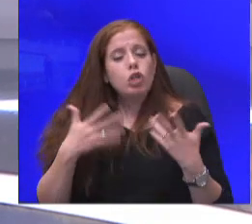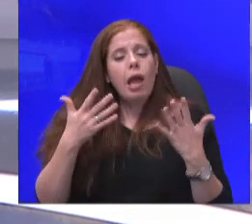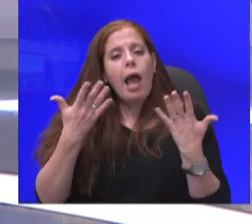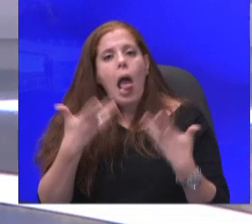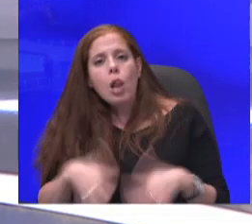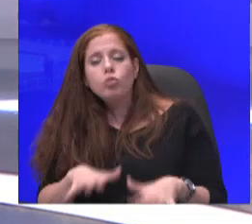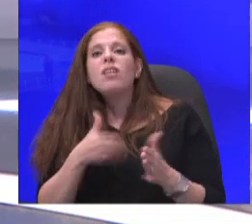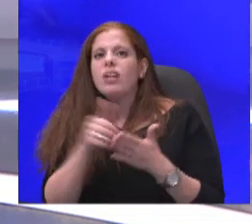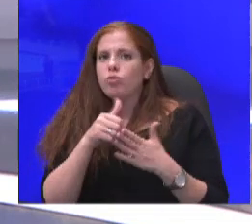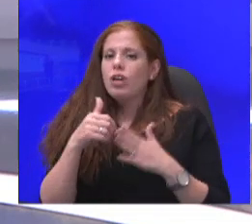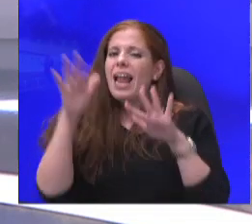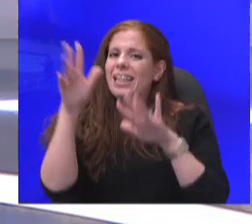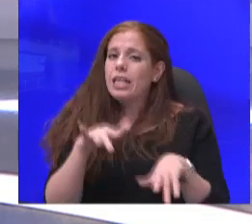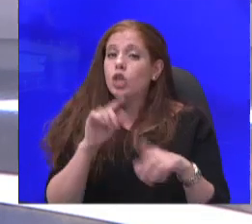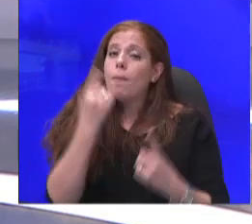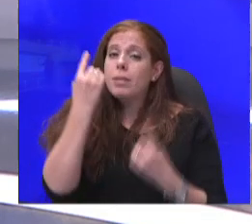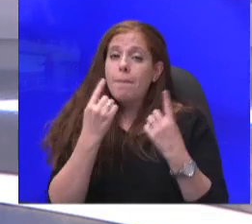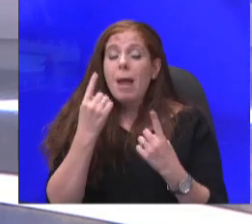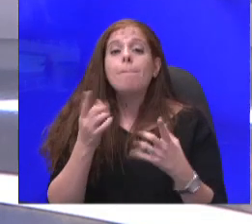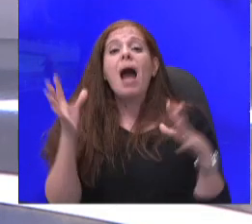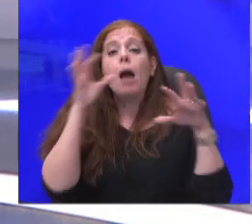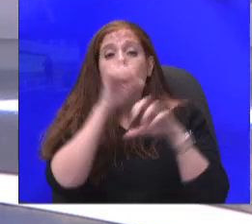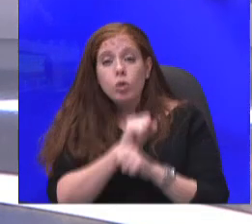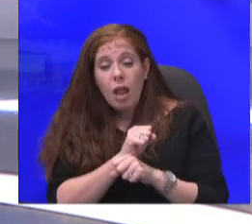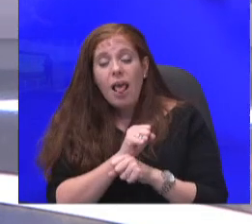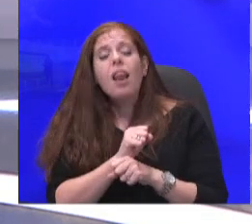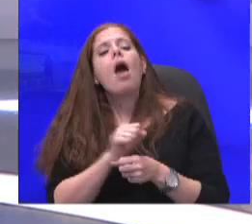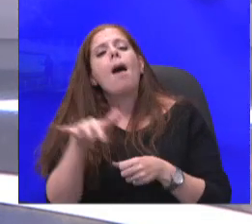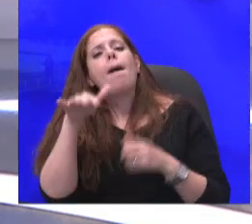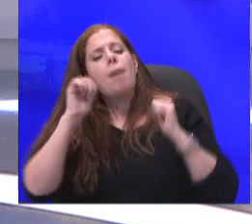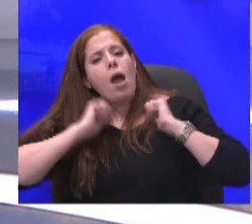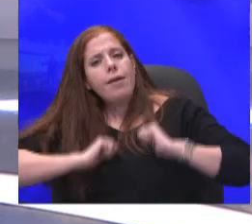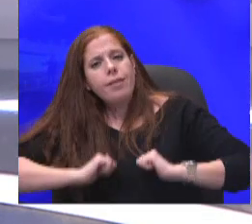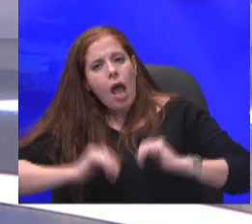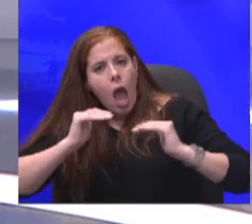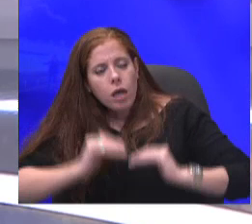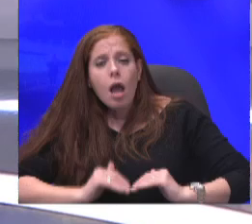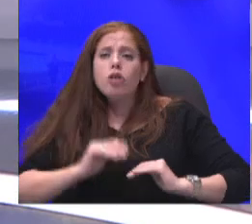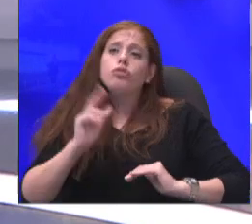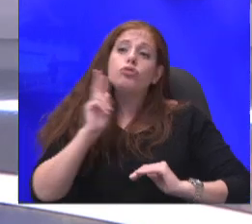פעם. רק בשעות הלילה, המערכת הזאת תתחיל להירגע. שישי, מדי פעם גשם לאורך